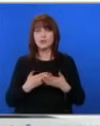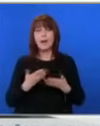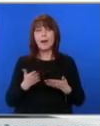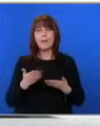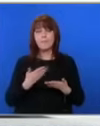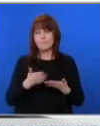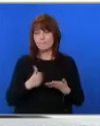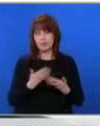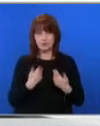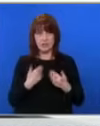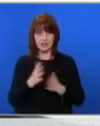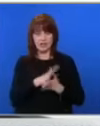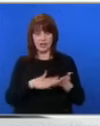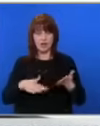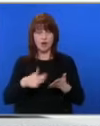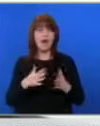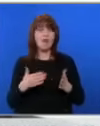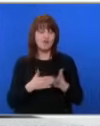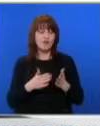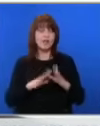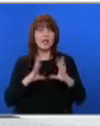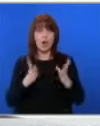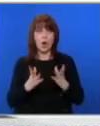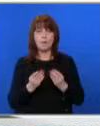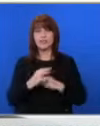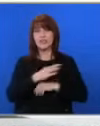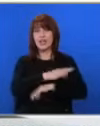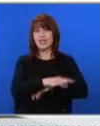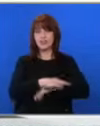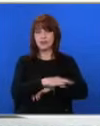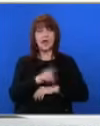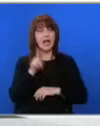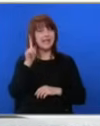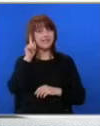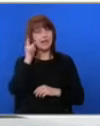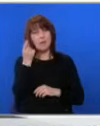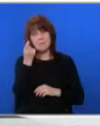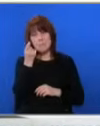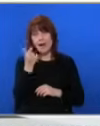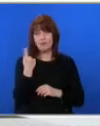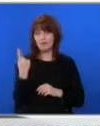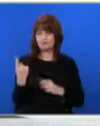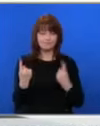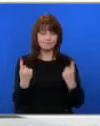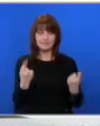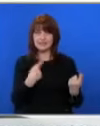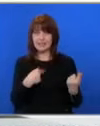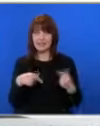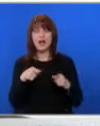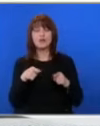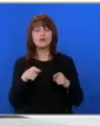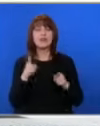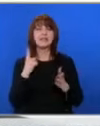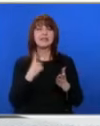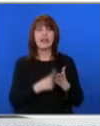народи. Въпреки общата ни история и географска близост, стана така, че знаем малко едни за други. Това се дължи на